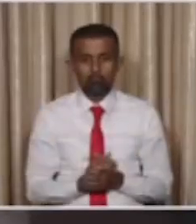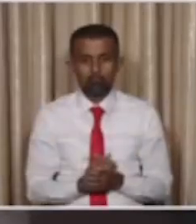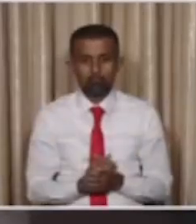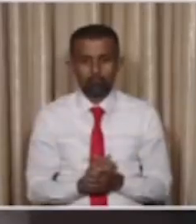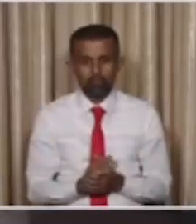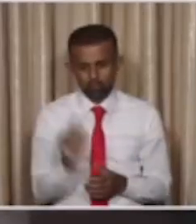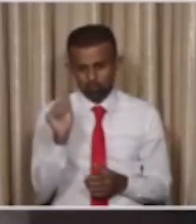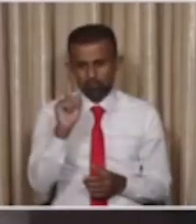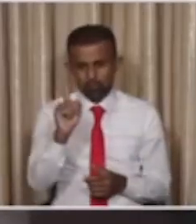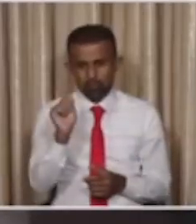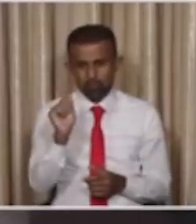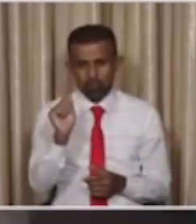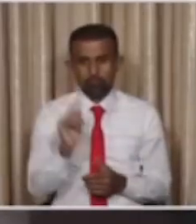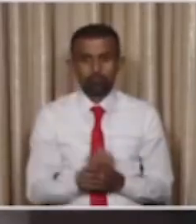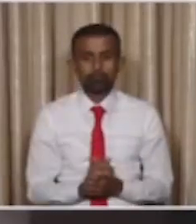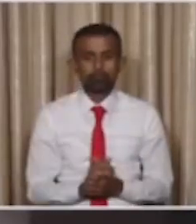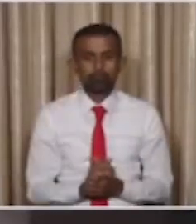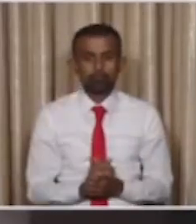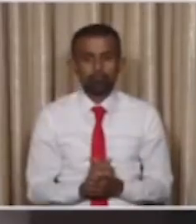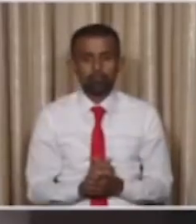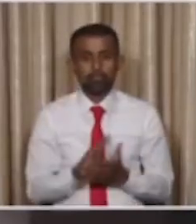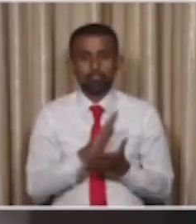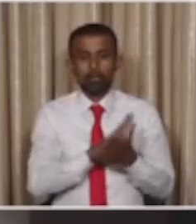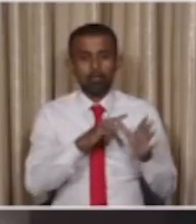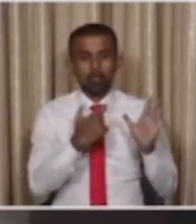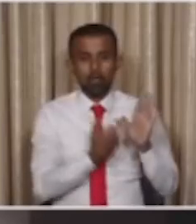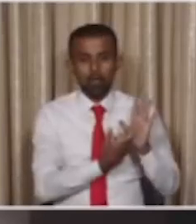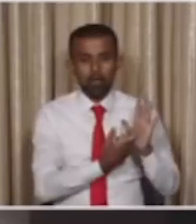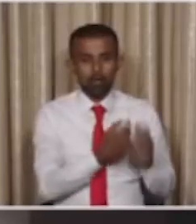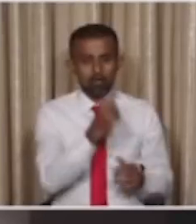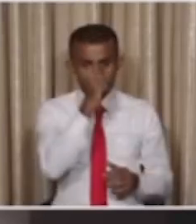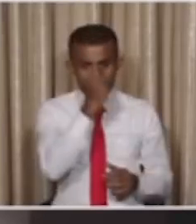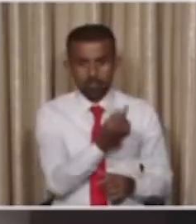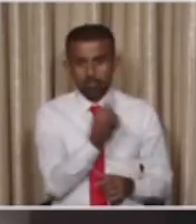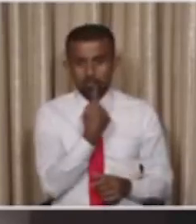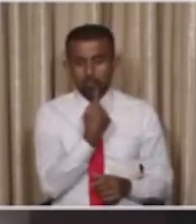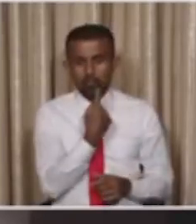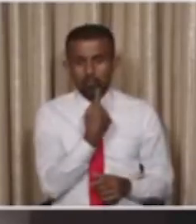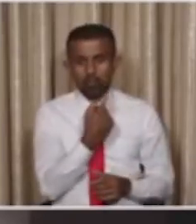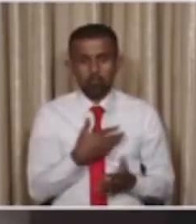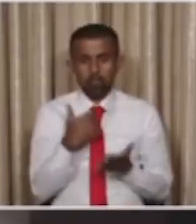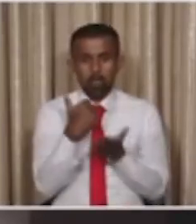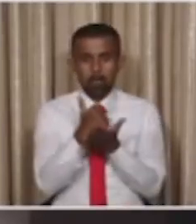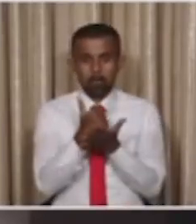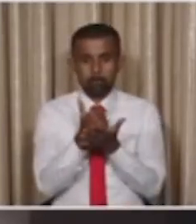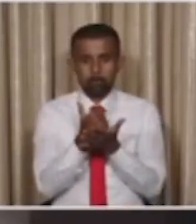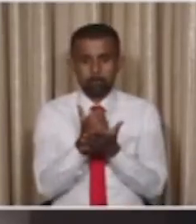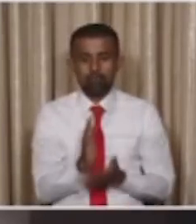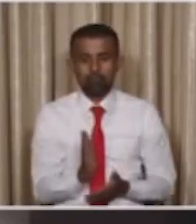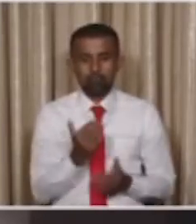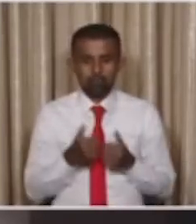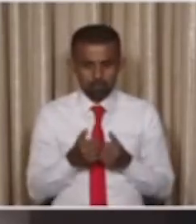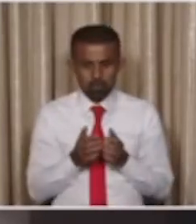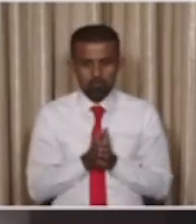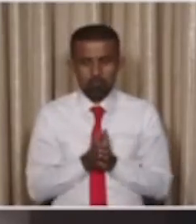හැබැයි විනාඩියක්. හැබැයි හර්ෂ ඩිසිල්ව මැතිතුමා කතා කරේ මහ බැංකුව විසින්ම